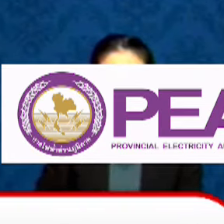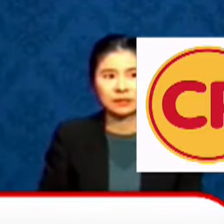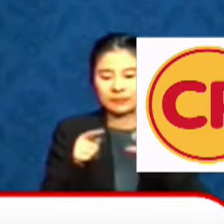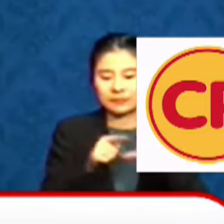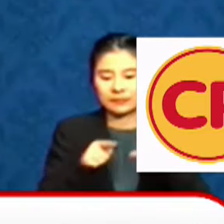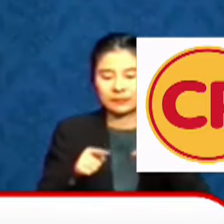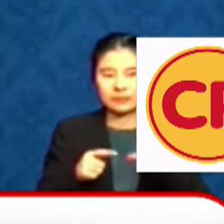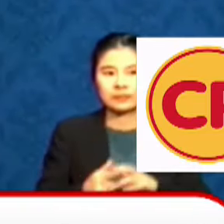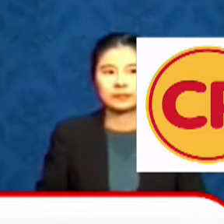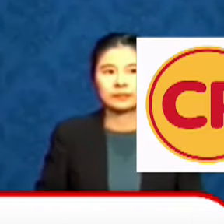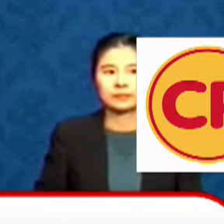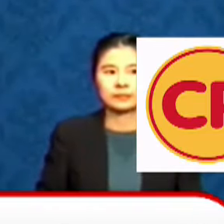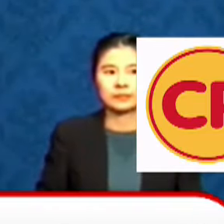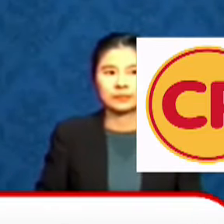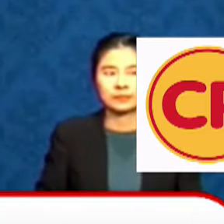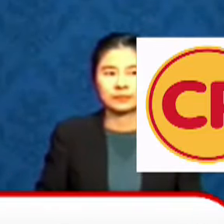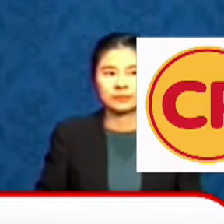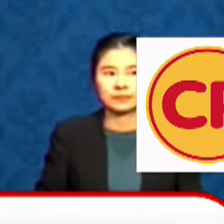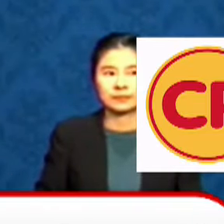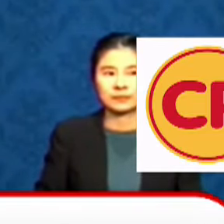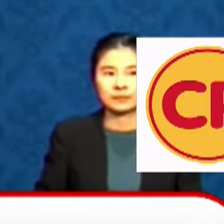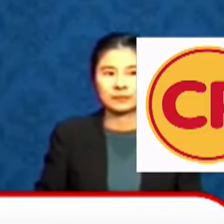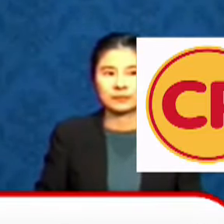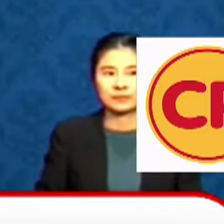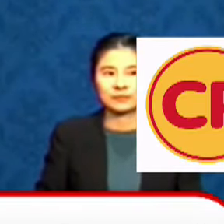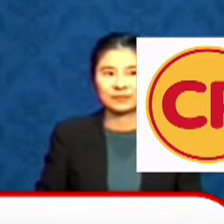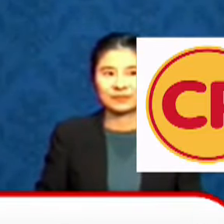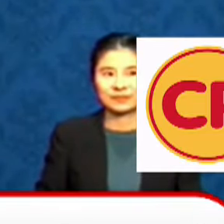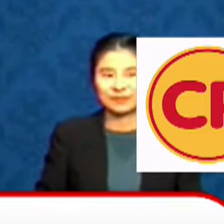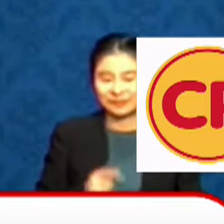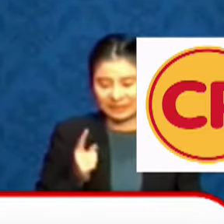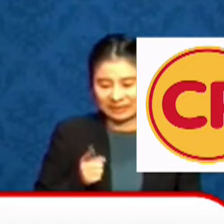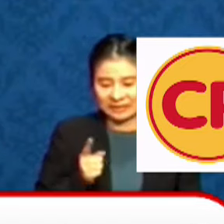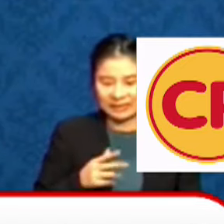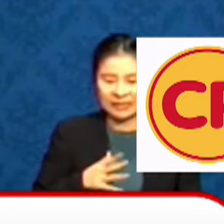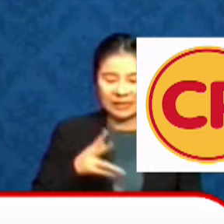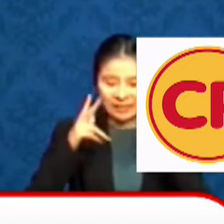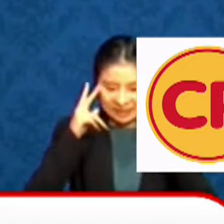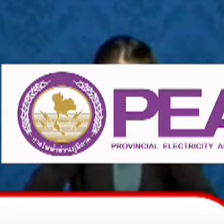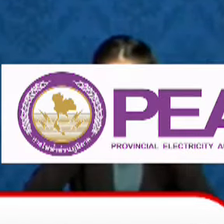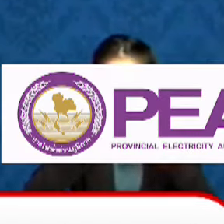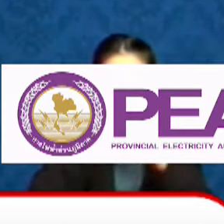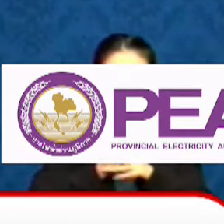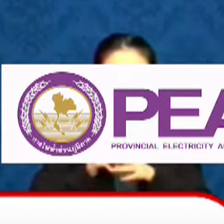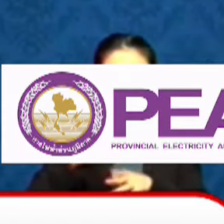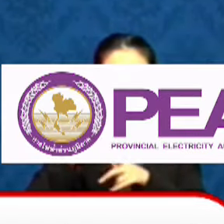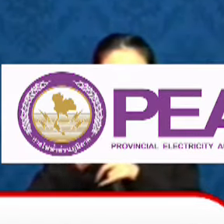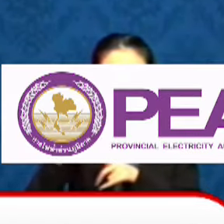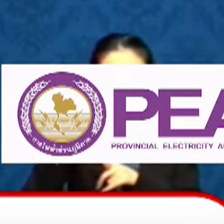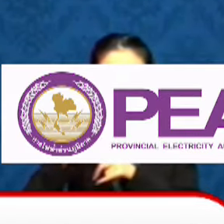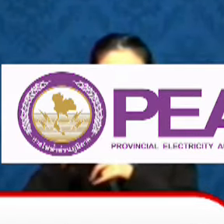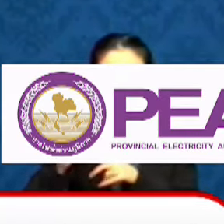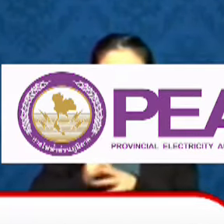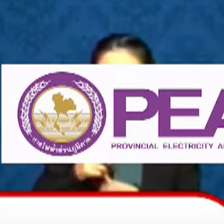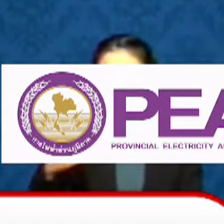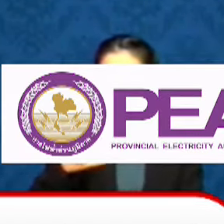ากันอยู่ตรงนี้แล้ว จริงๆท่านนายกไม่น่าส่งให้ท่านรัฐมนตรีมหาดไทยและท่านรัฐมนตรีมหาดไทยไม่น่าส่งให้ท่านชาดามาตอบเลยนะครับถ้าเกิดท่านจะไ